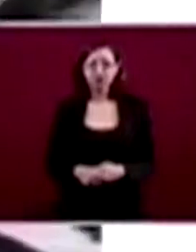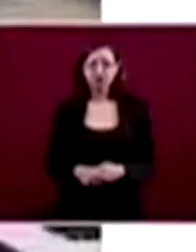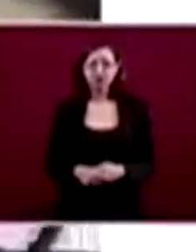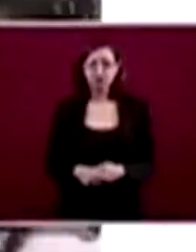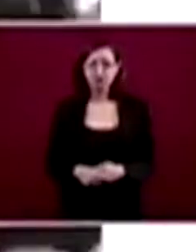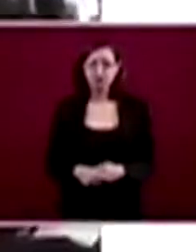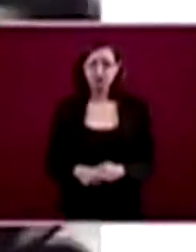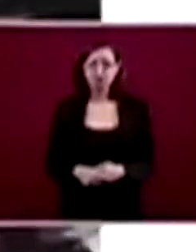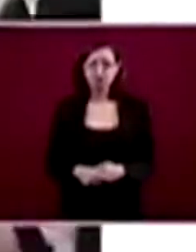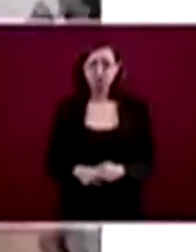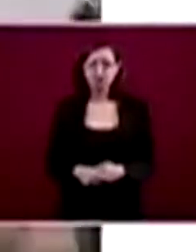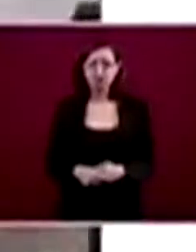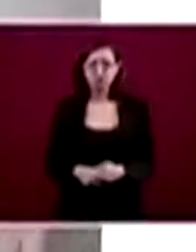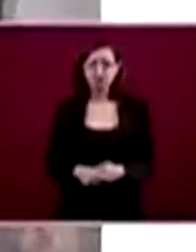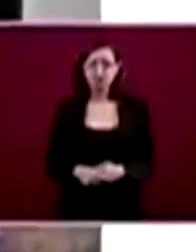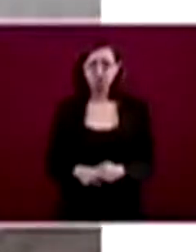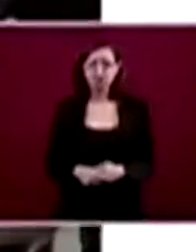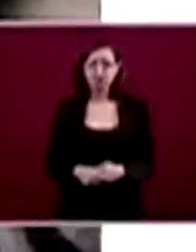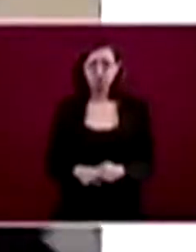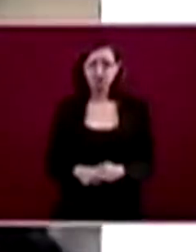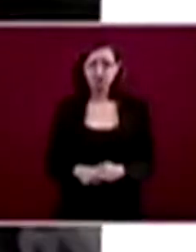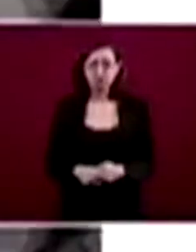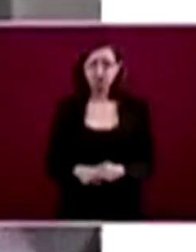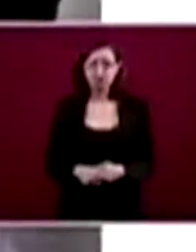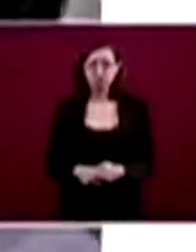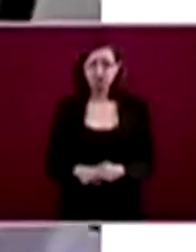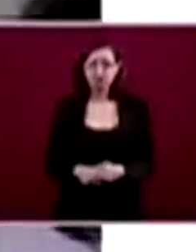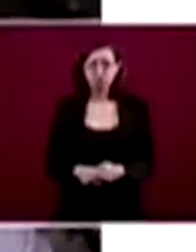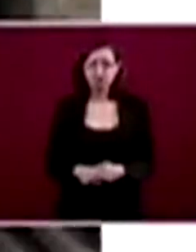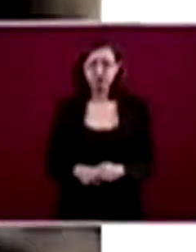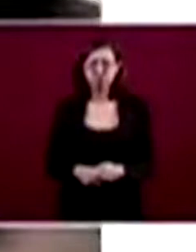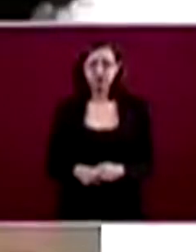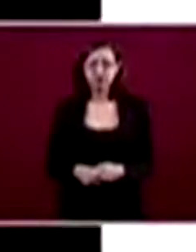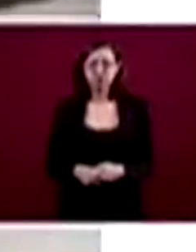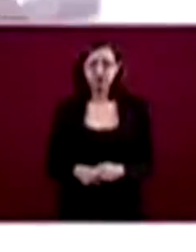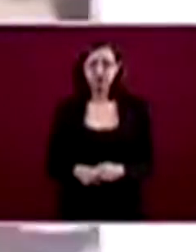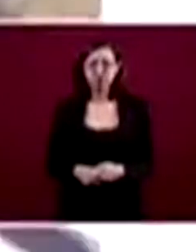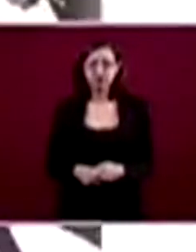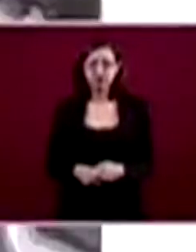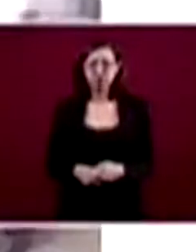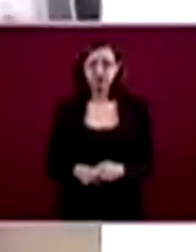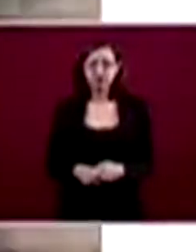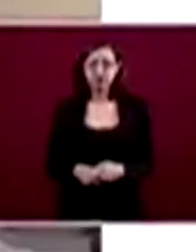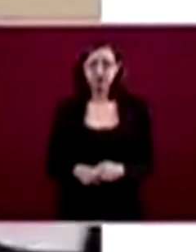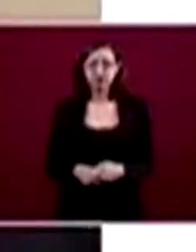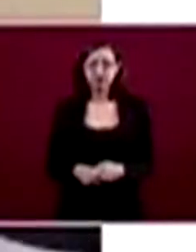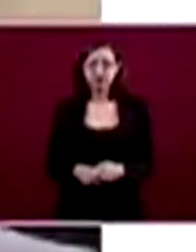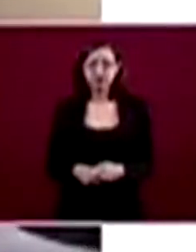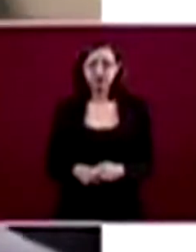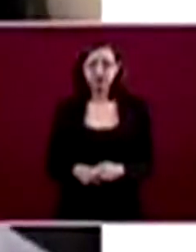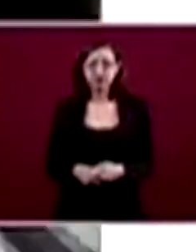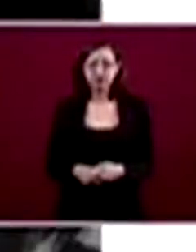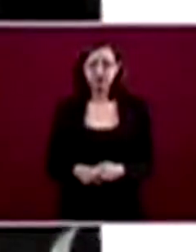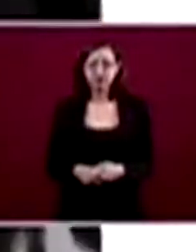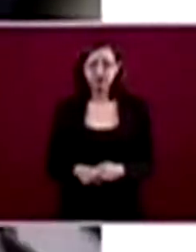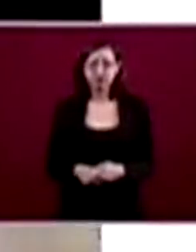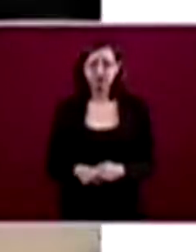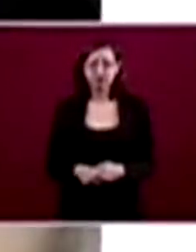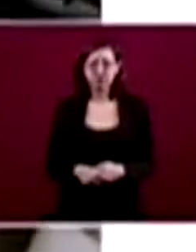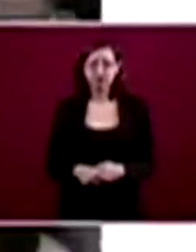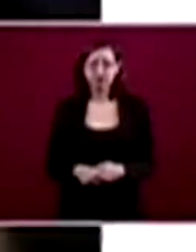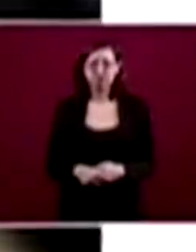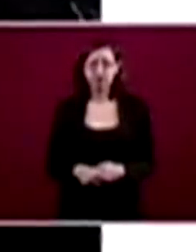Dieses Video, das jetzt von der mexikanischen Regierung veröffentlicht wurde, soll die gescheiterte Festnahme eines Sohns des früheren